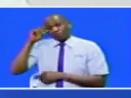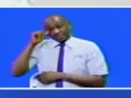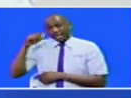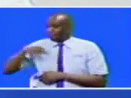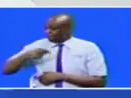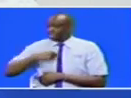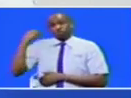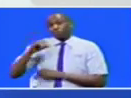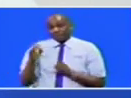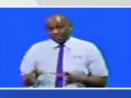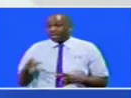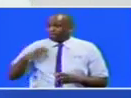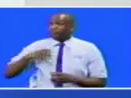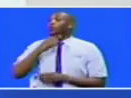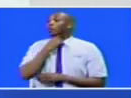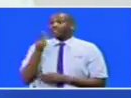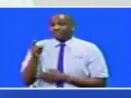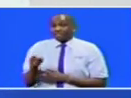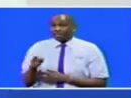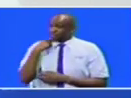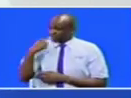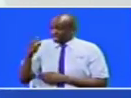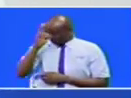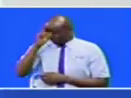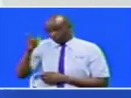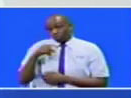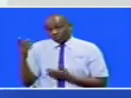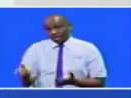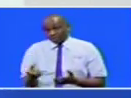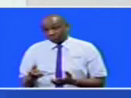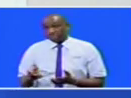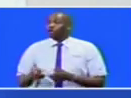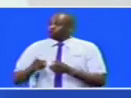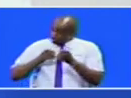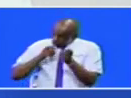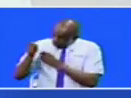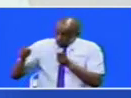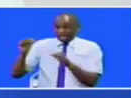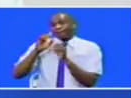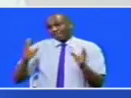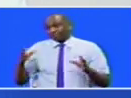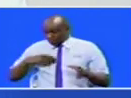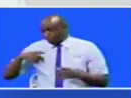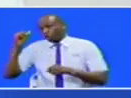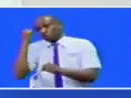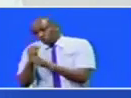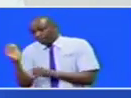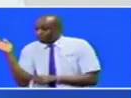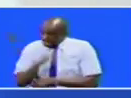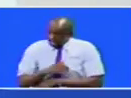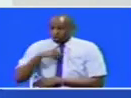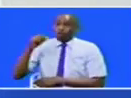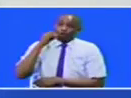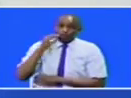stop. Mtu ambaye anataka, nimeambia hawa askari, you go there, direct traffic, wacha magari yaende, watu wende kazini, wetu wende